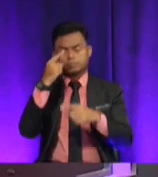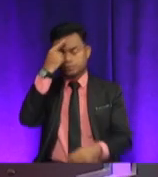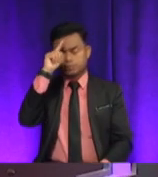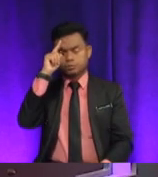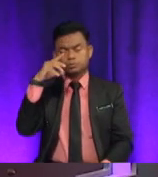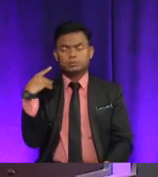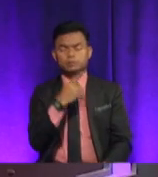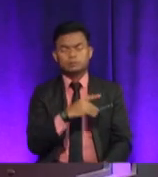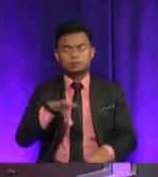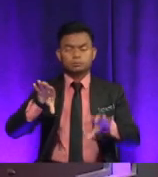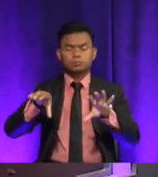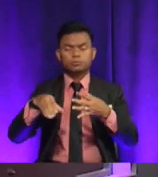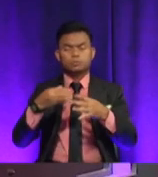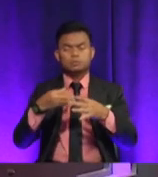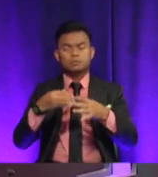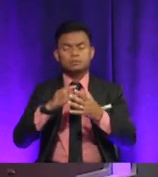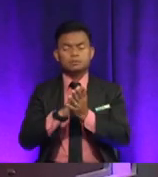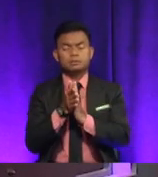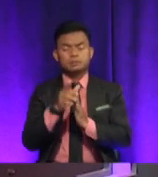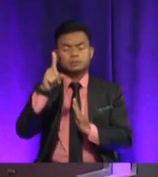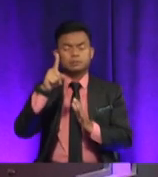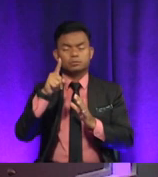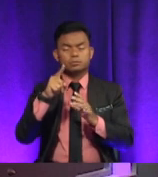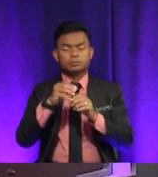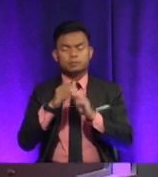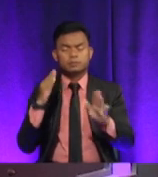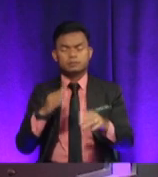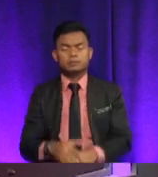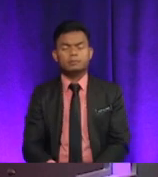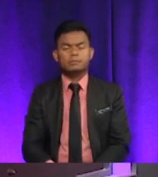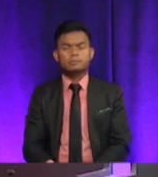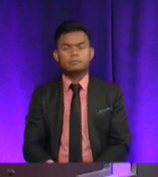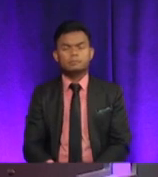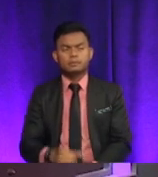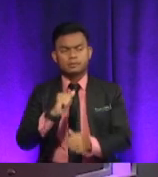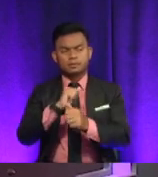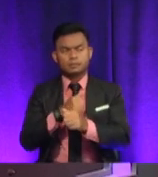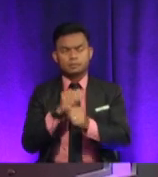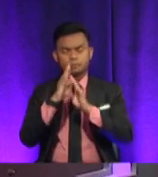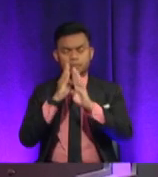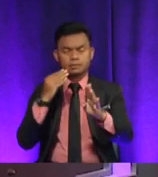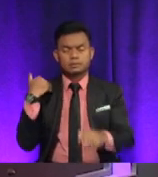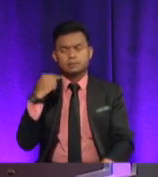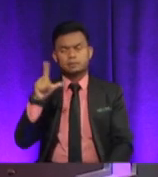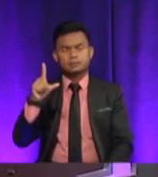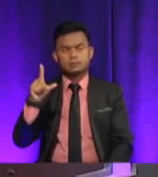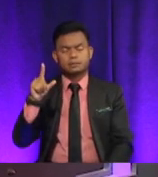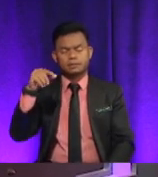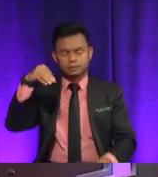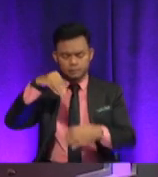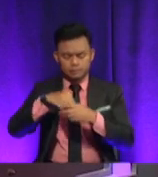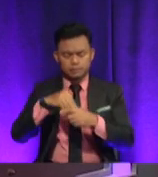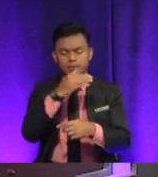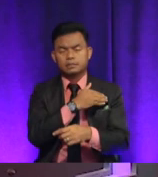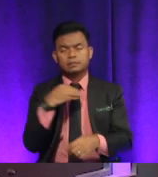Oke sama ada kita boleh pergi daripada satu baris kepada satu baris setiap baris ini merupakan isi ataupun merupakan cerita